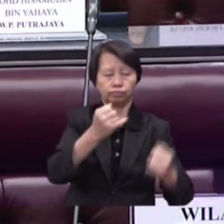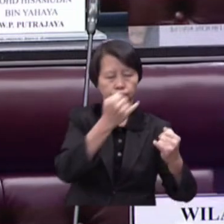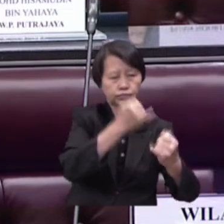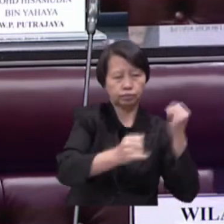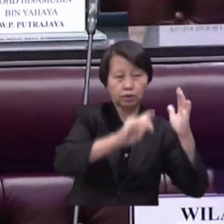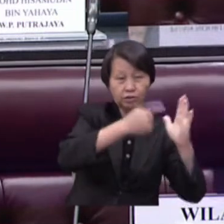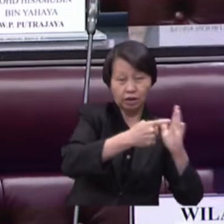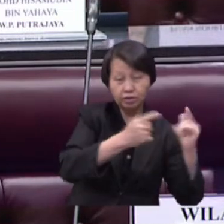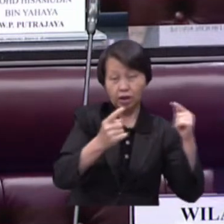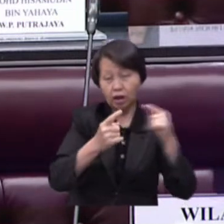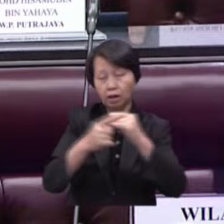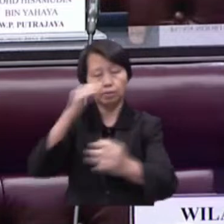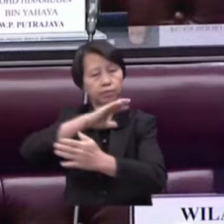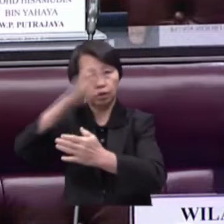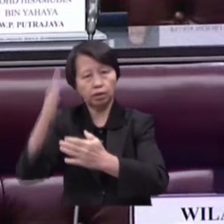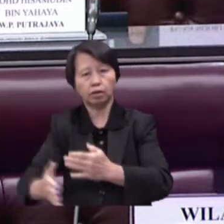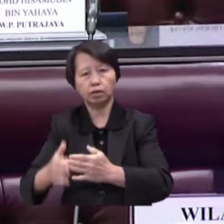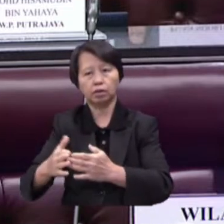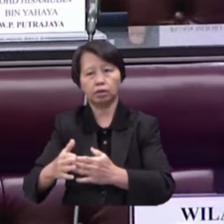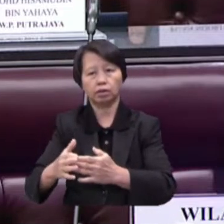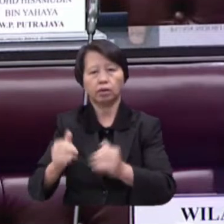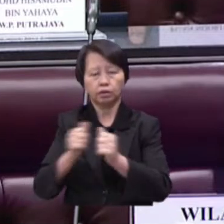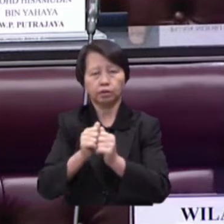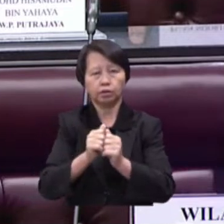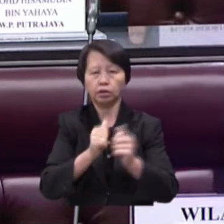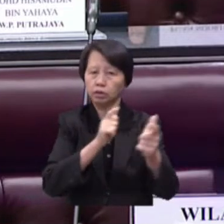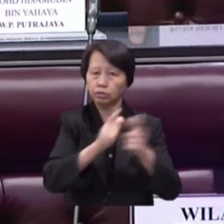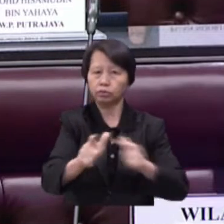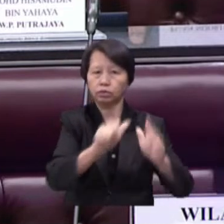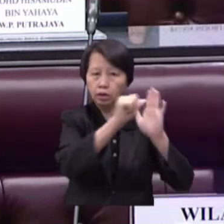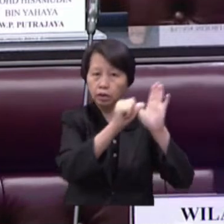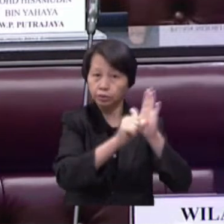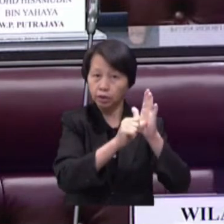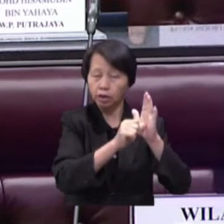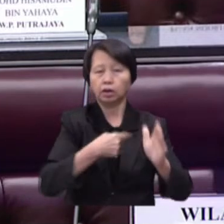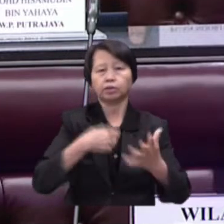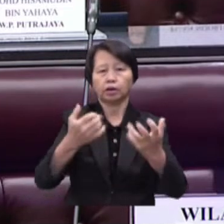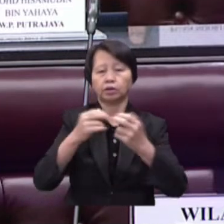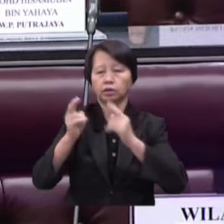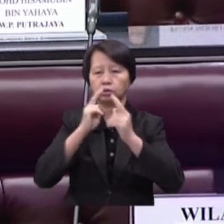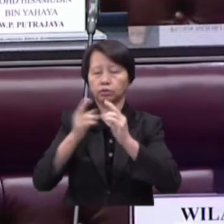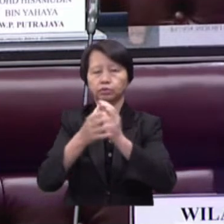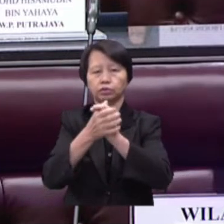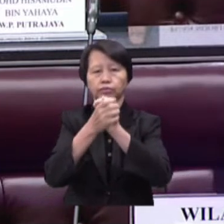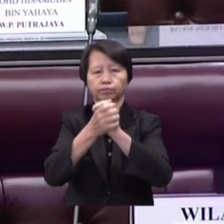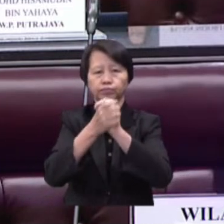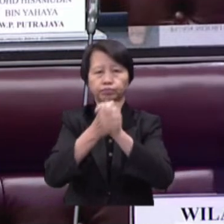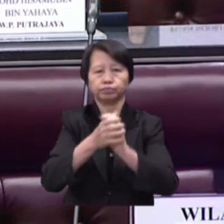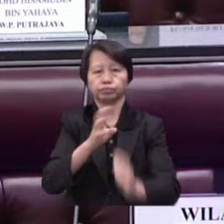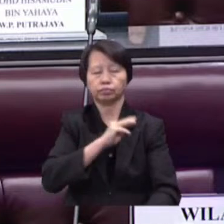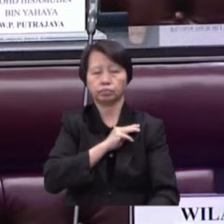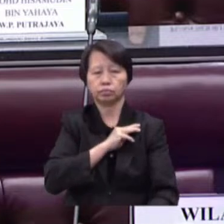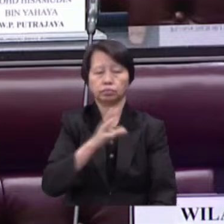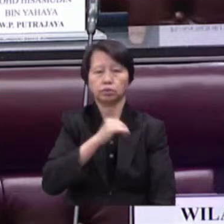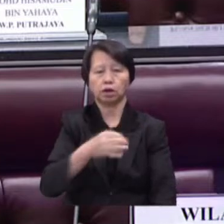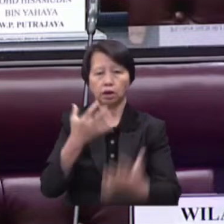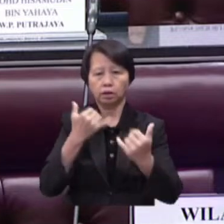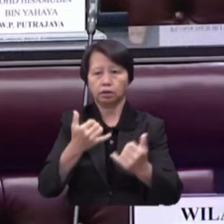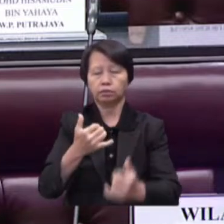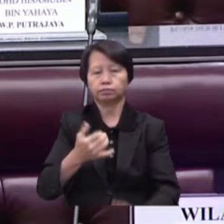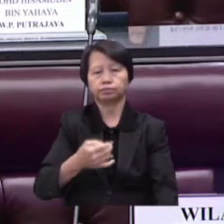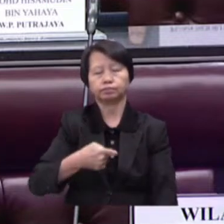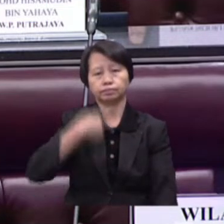implementation dengan kelulusan atau pinal ini sangat mengucapkan tanya kepada Menteri dan Sekali lagi saya ingin